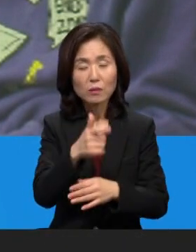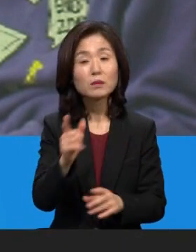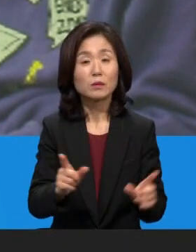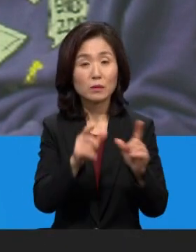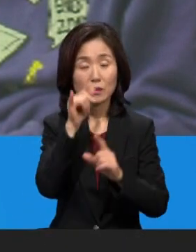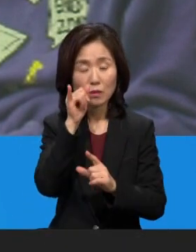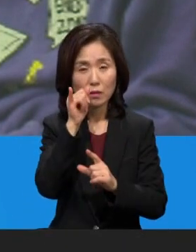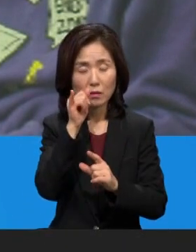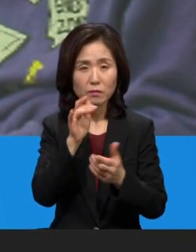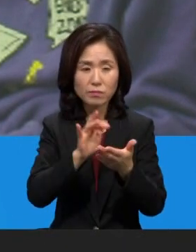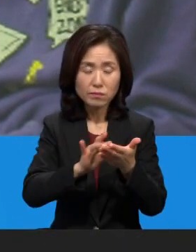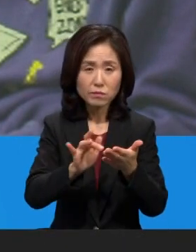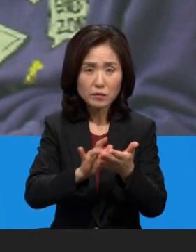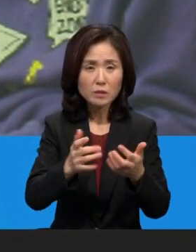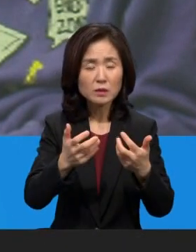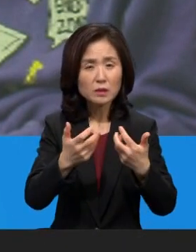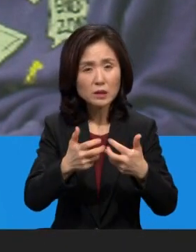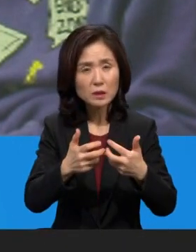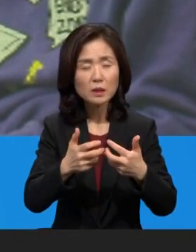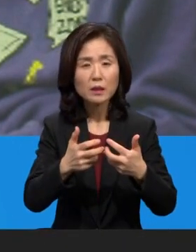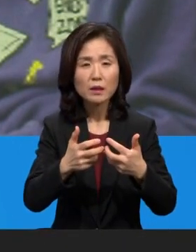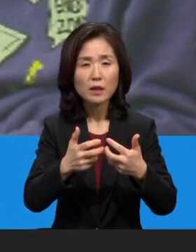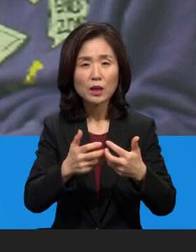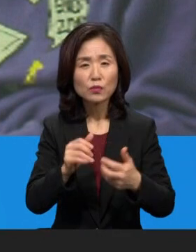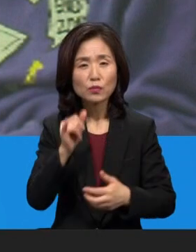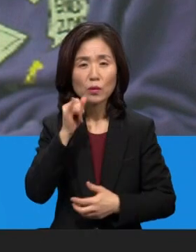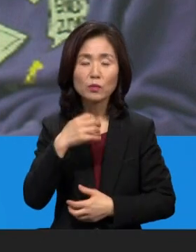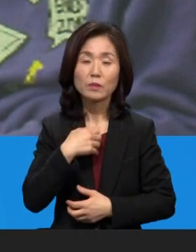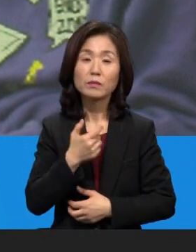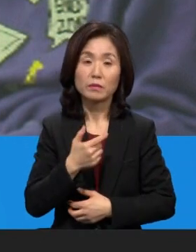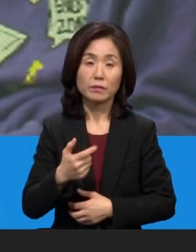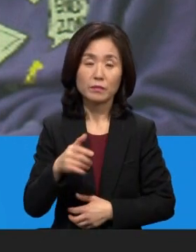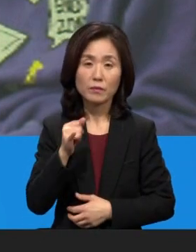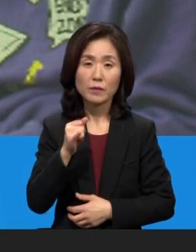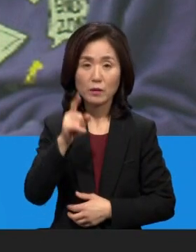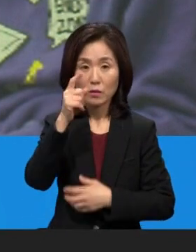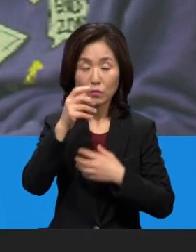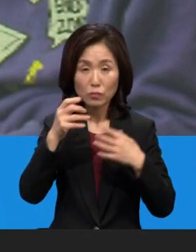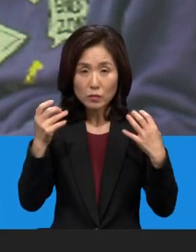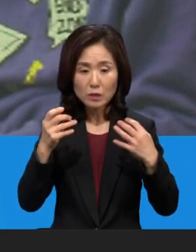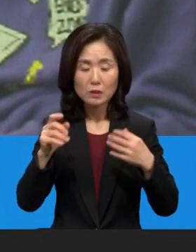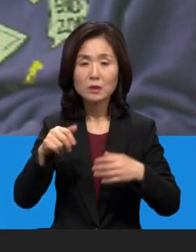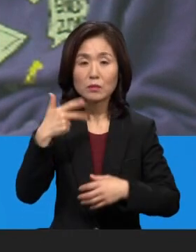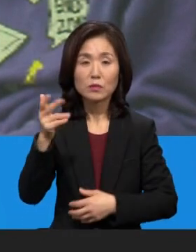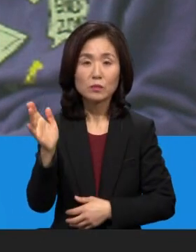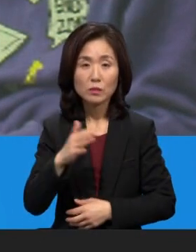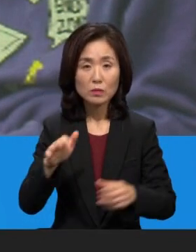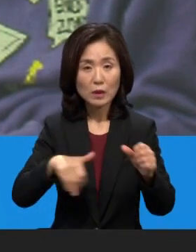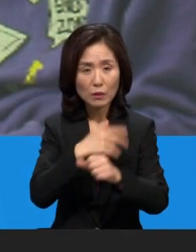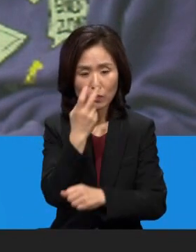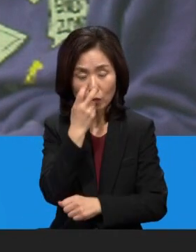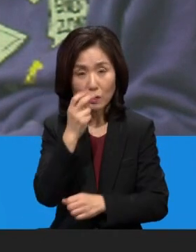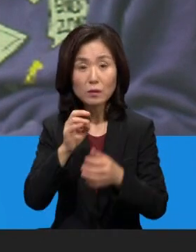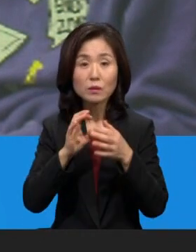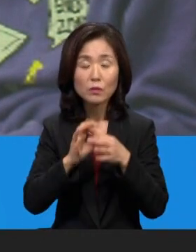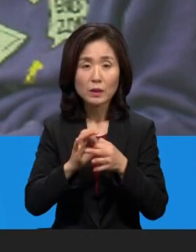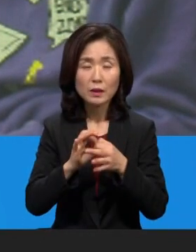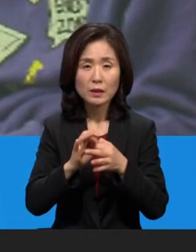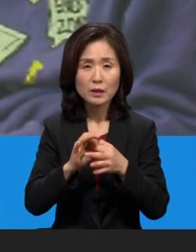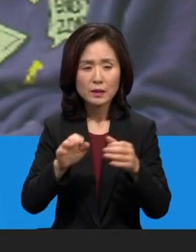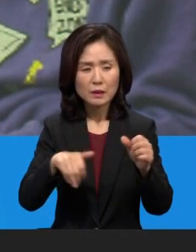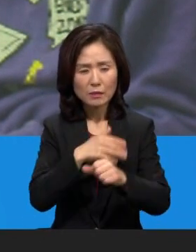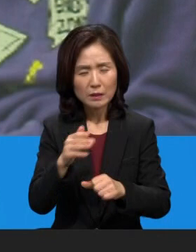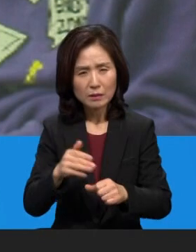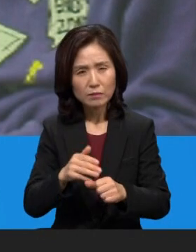디지털기기 중독 위험도 높아지고 있습니다 정부가 이에 따라 다음 주부터 실태조사를 거쳐 사안이